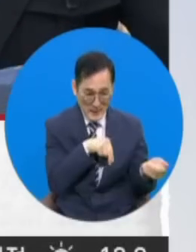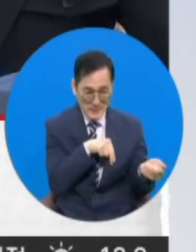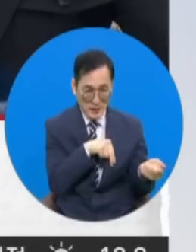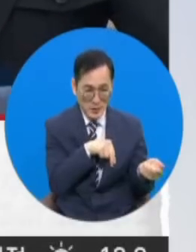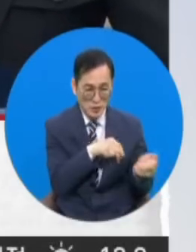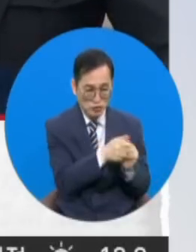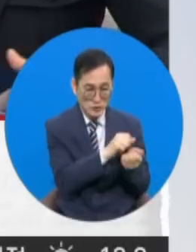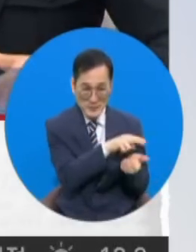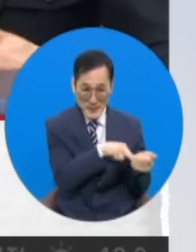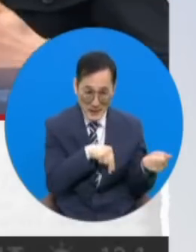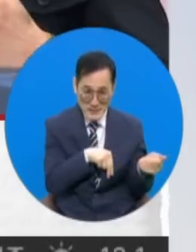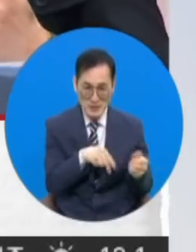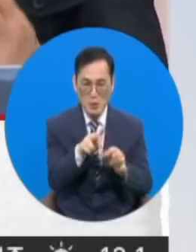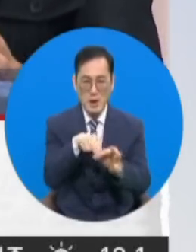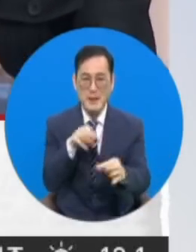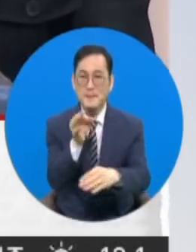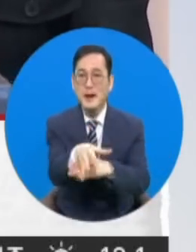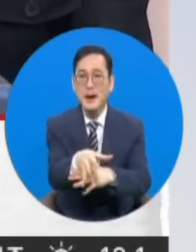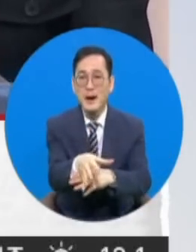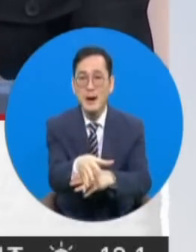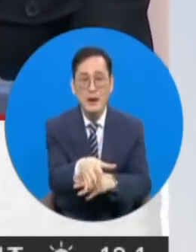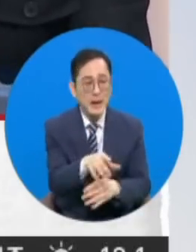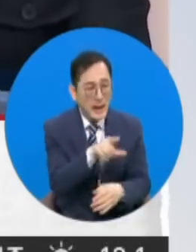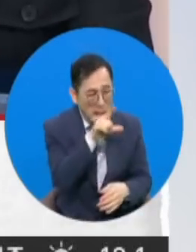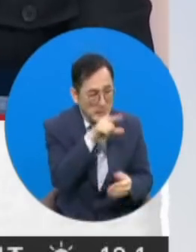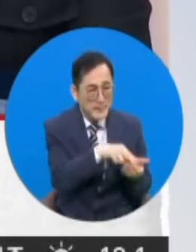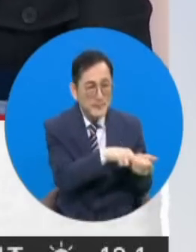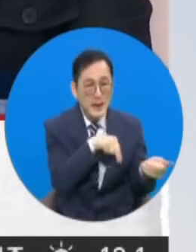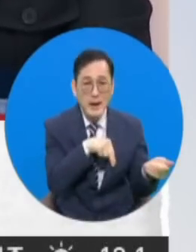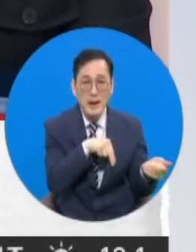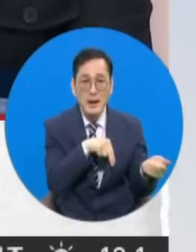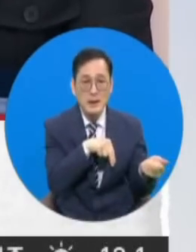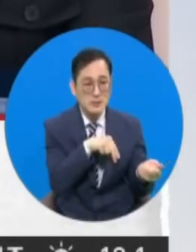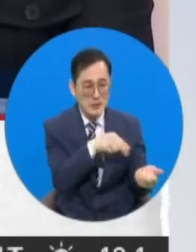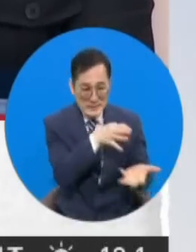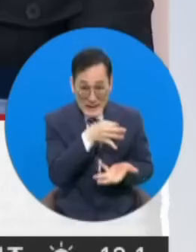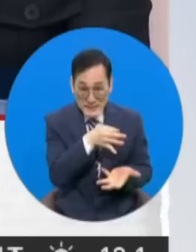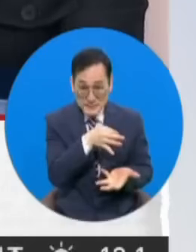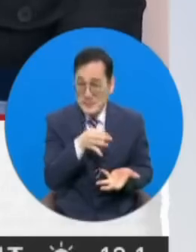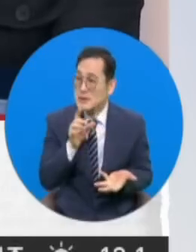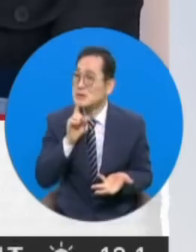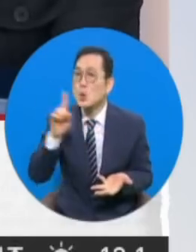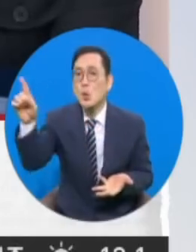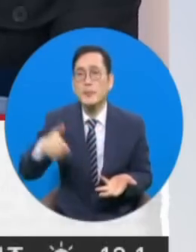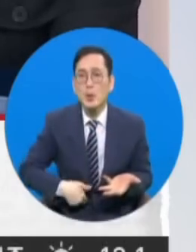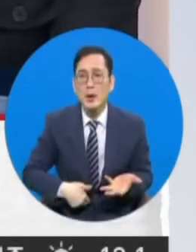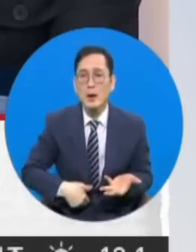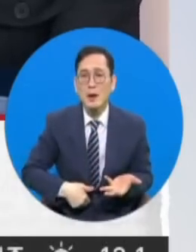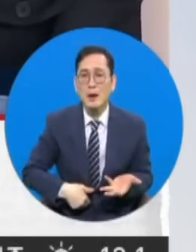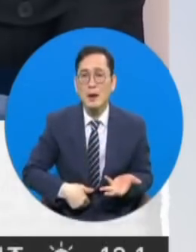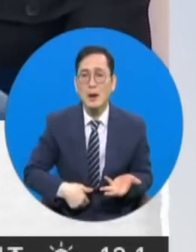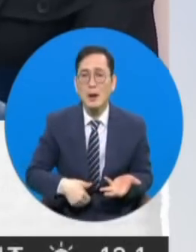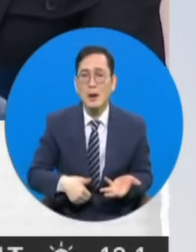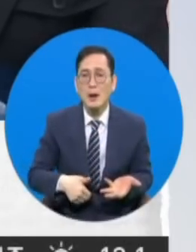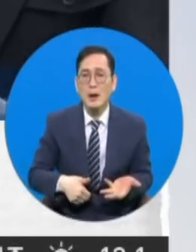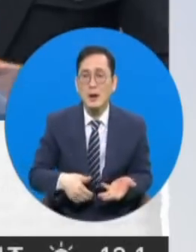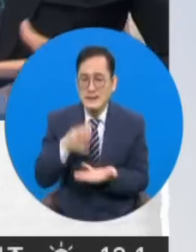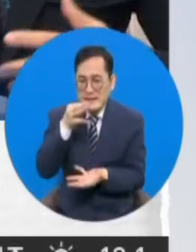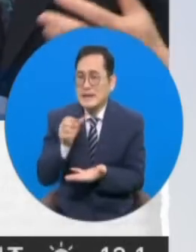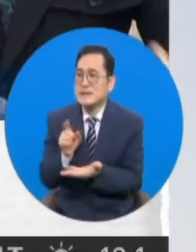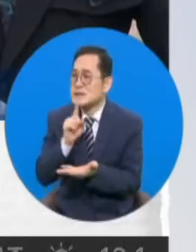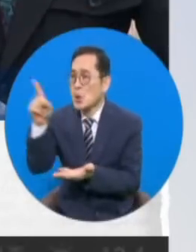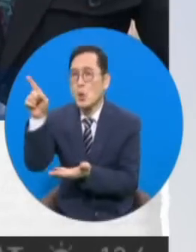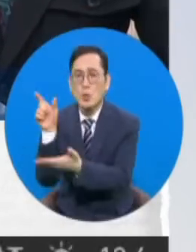그럼 lg디스플레이를 판 자금 자체는 재산 신고 대상이 되죠 시점에 문제는 있지만 그러면 이걸